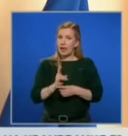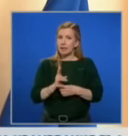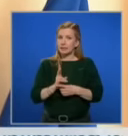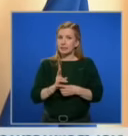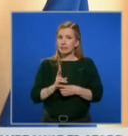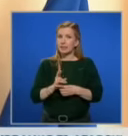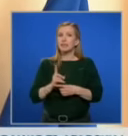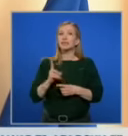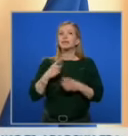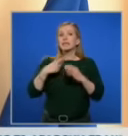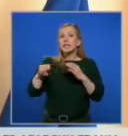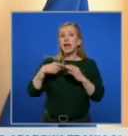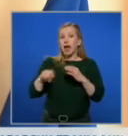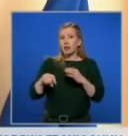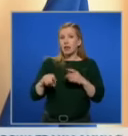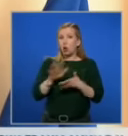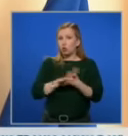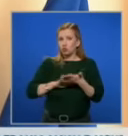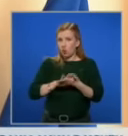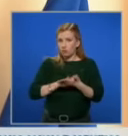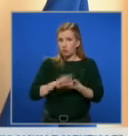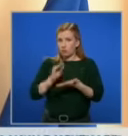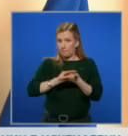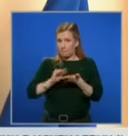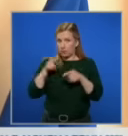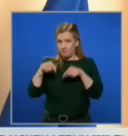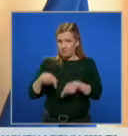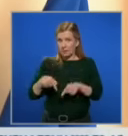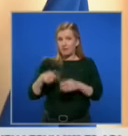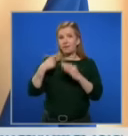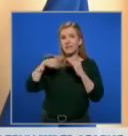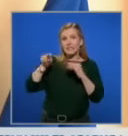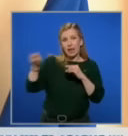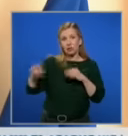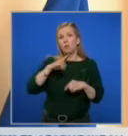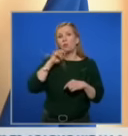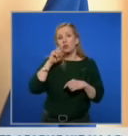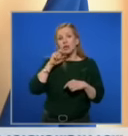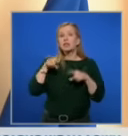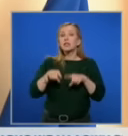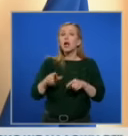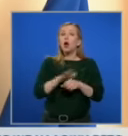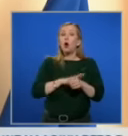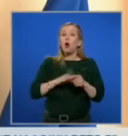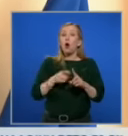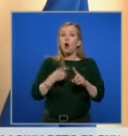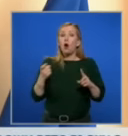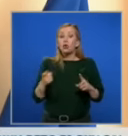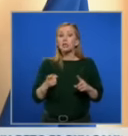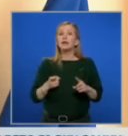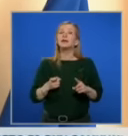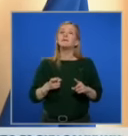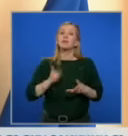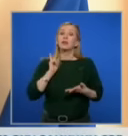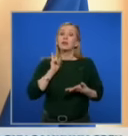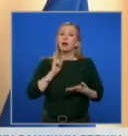като основната част на тези сигнали са от извършителя към по